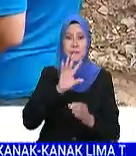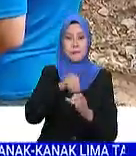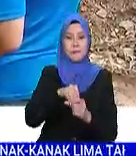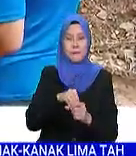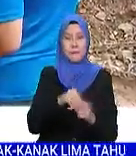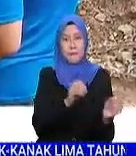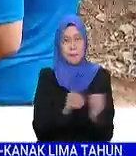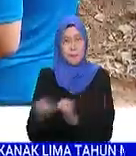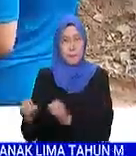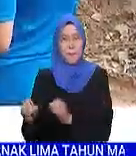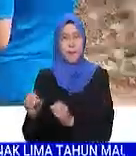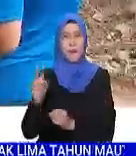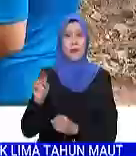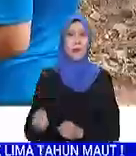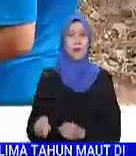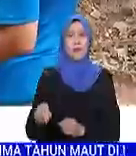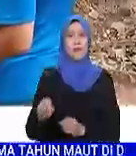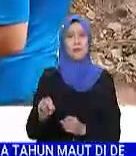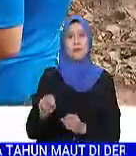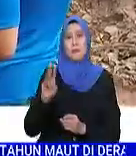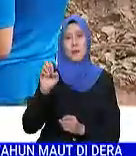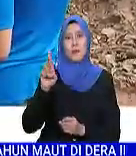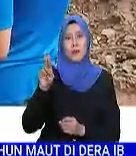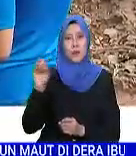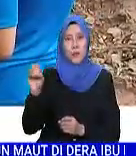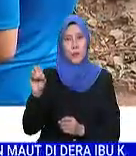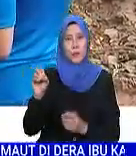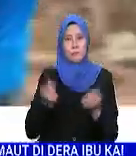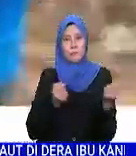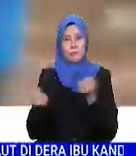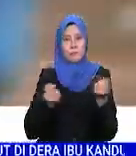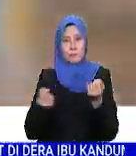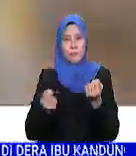bersama penganjur North Borneo Explorer.